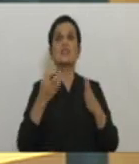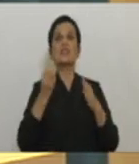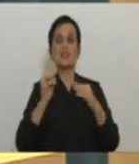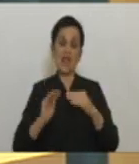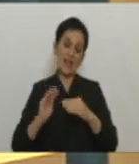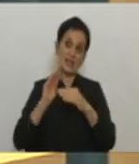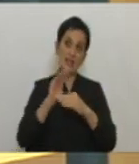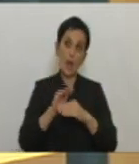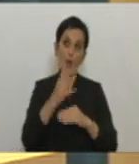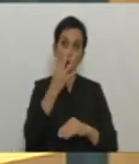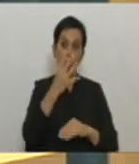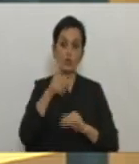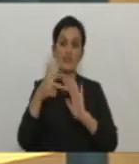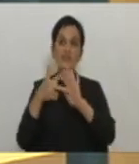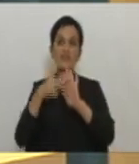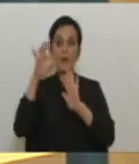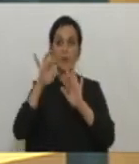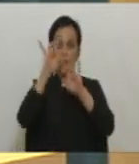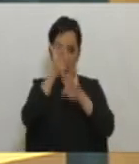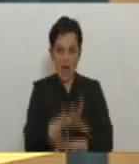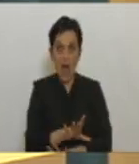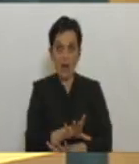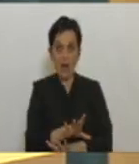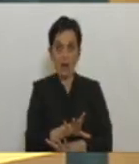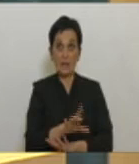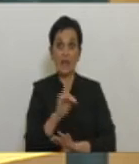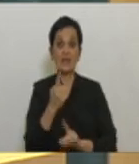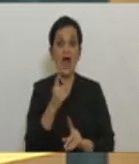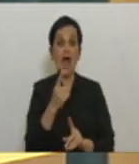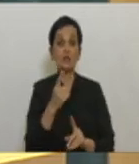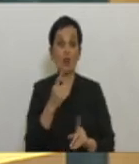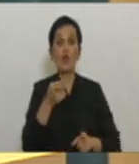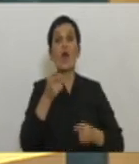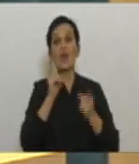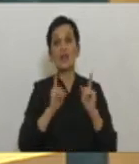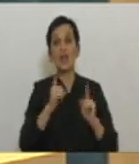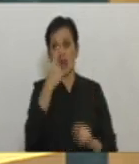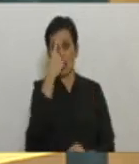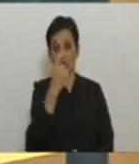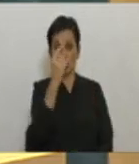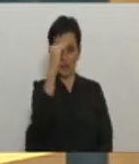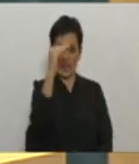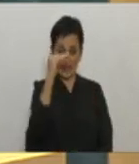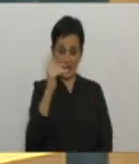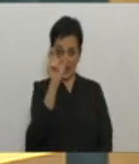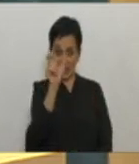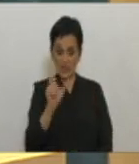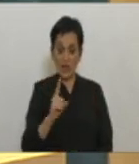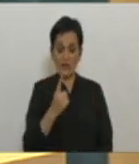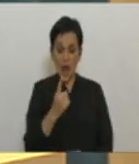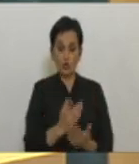დამატებით 4.8% გააღარიბეთ იმიტომ რომ რეალურად აი ეს არის ინდიკატორი რატომ